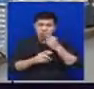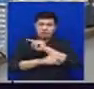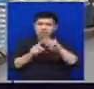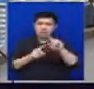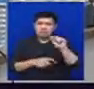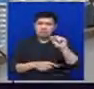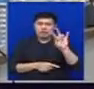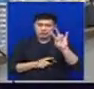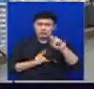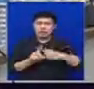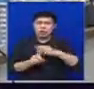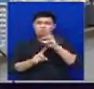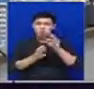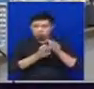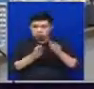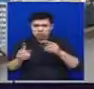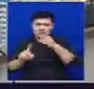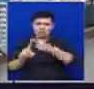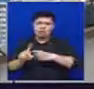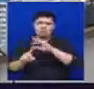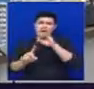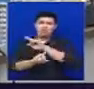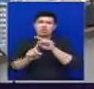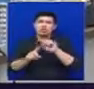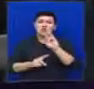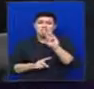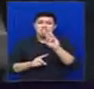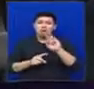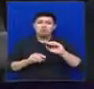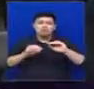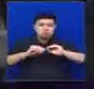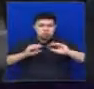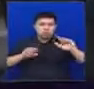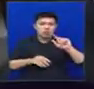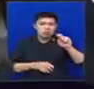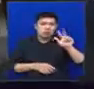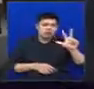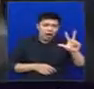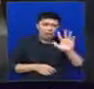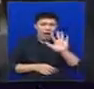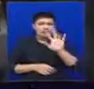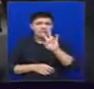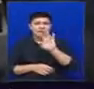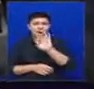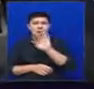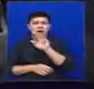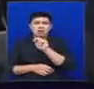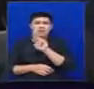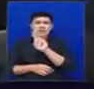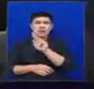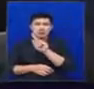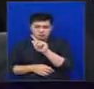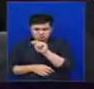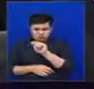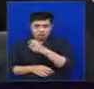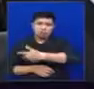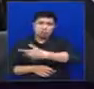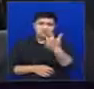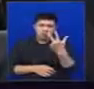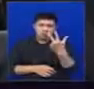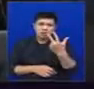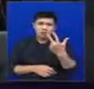27มิถุนายนถึง6สิงหาคมทำการถ่ายทอดสัญญาณช่อง3579 NBT และไทย PBS สถ